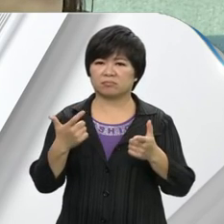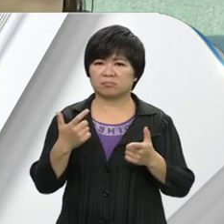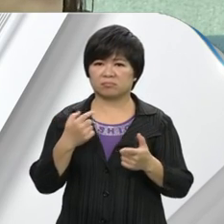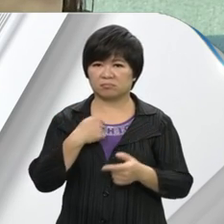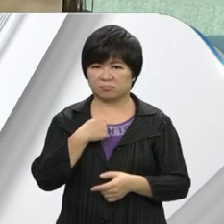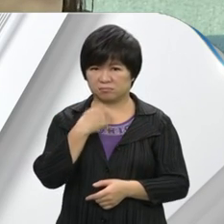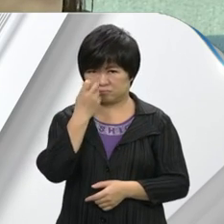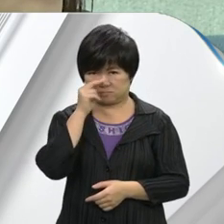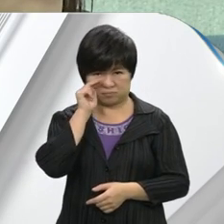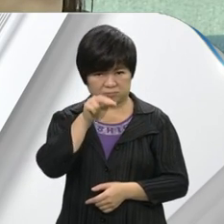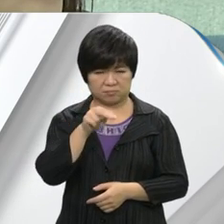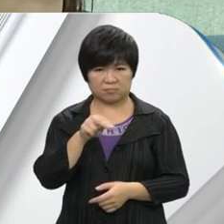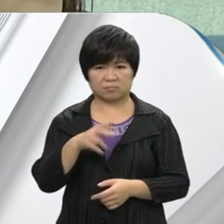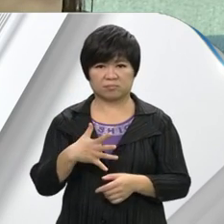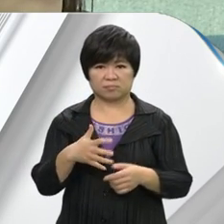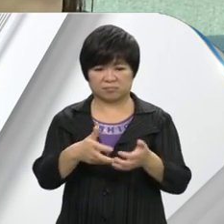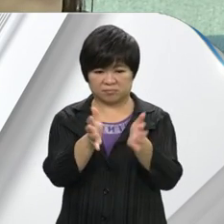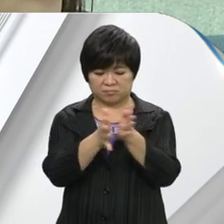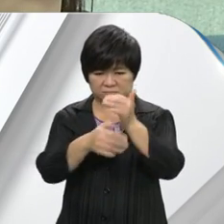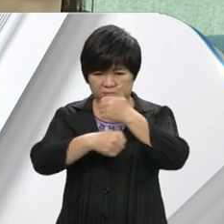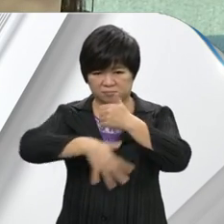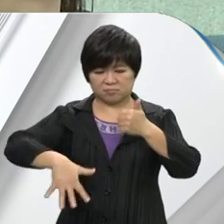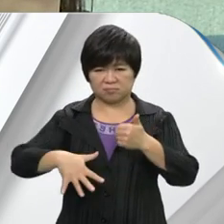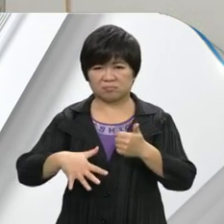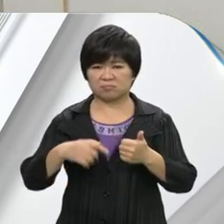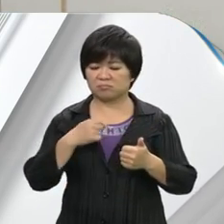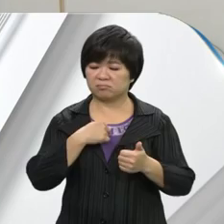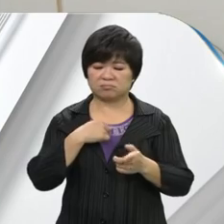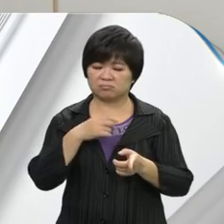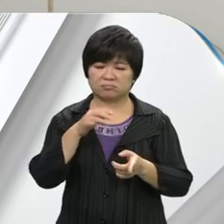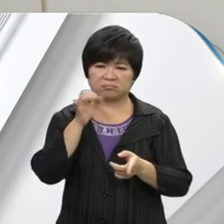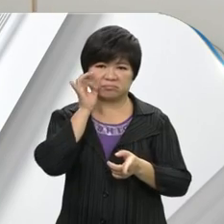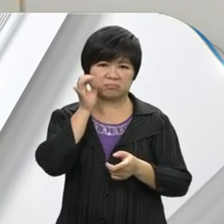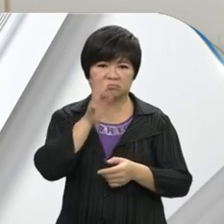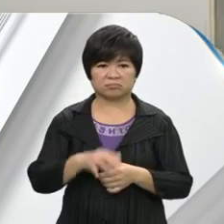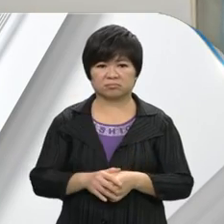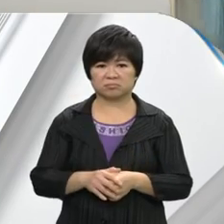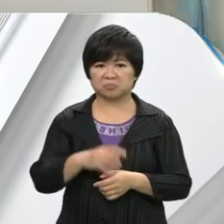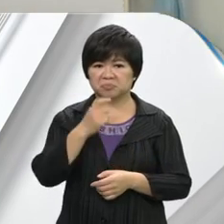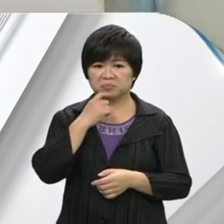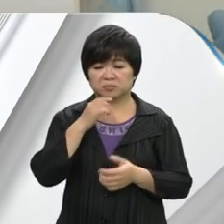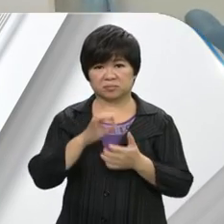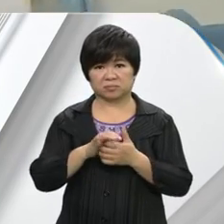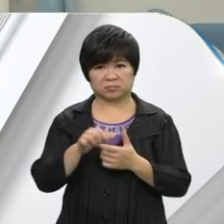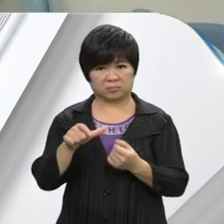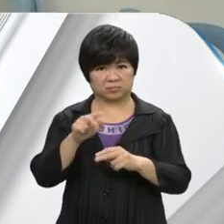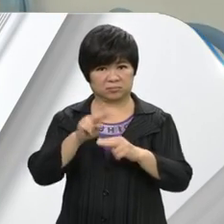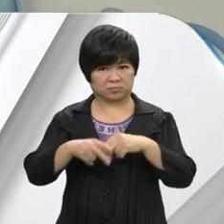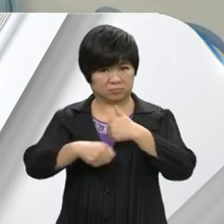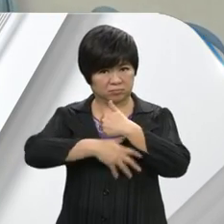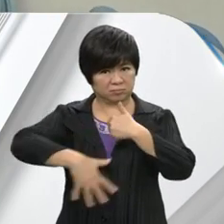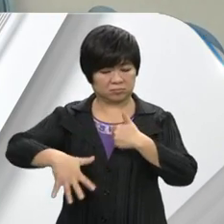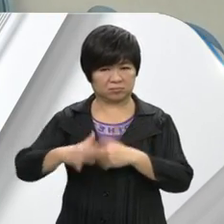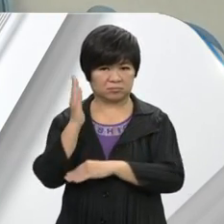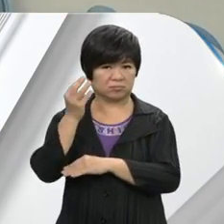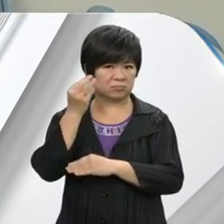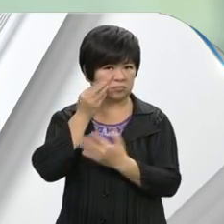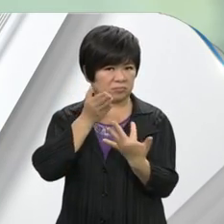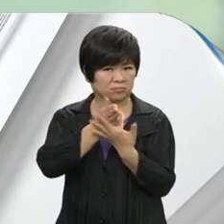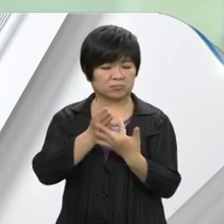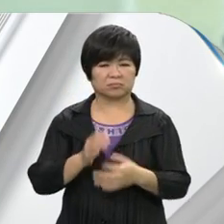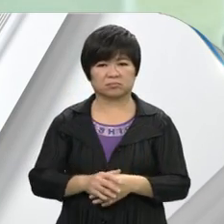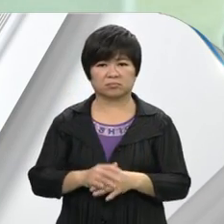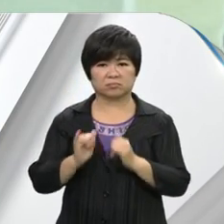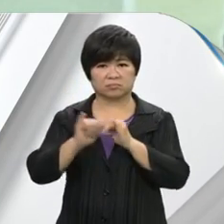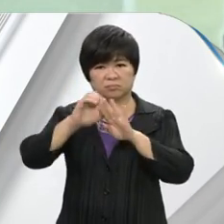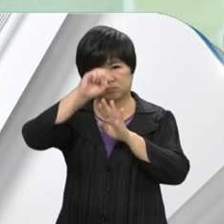督这个所谓的集团里面我们所乐见看到的。 针对有人争议行家受理公共媒体疏漏政策的关涉，民